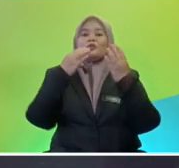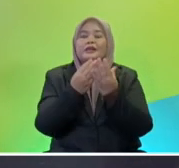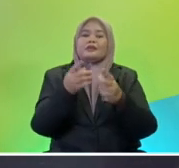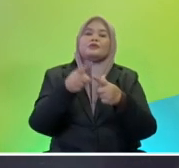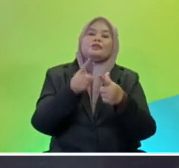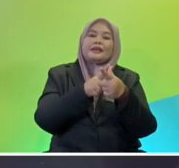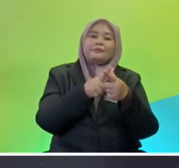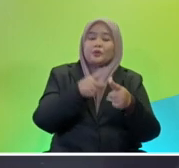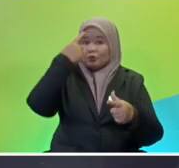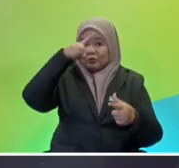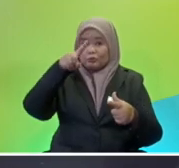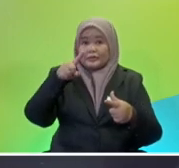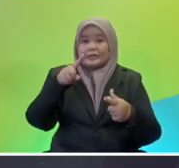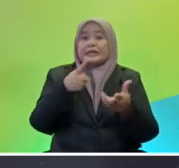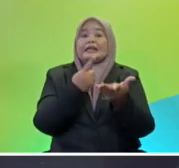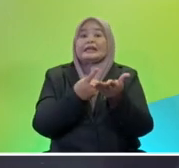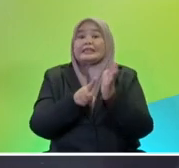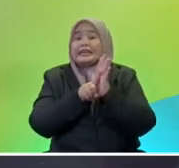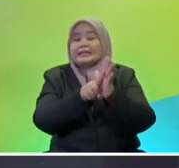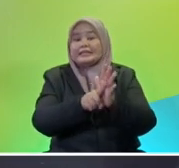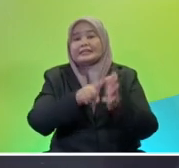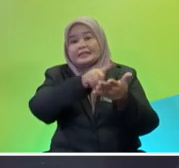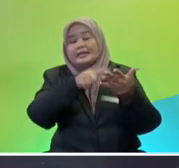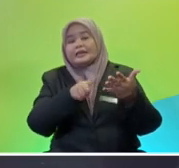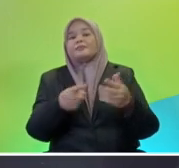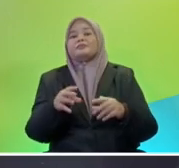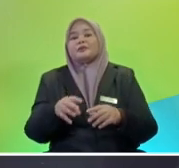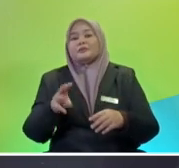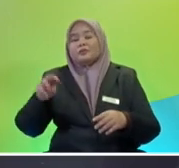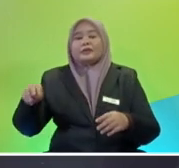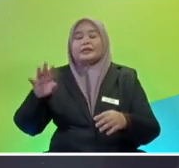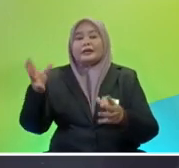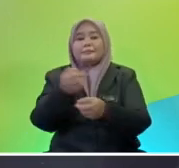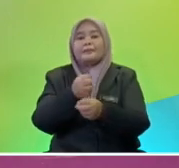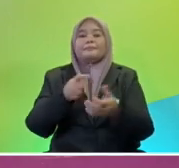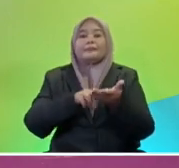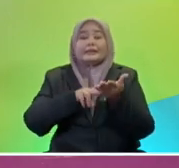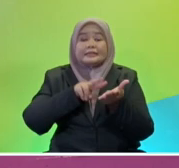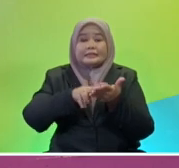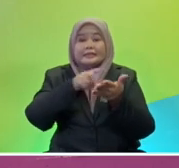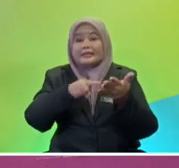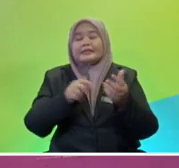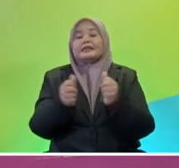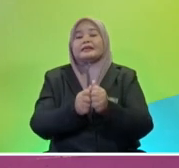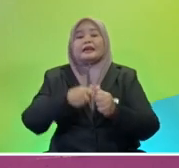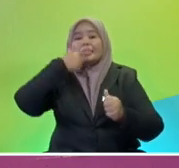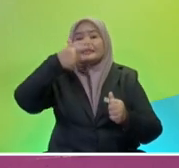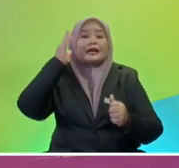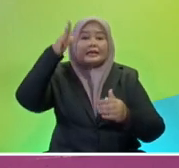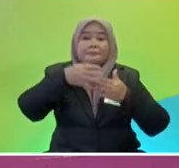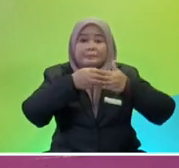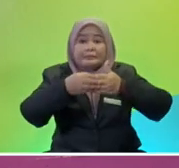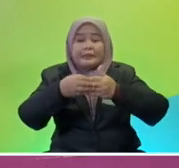jadi untuk yang dalil zakat pulang Ustadzah buat video murid yang dapat baca dalil dengan lancar dapat tajwid akan bimbing